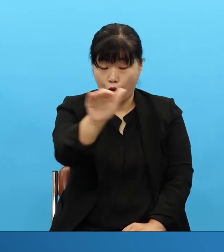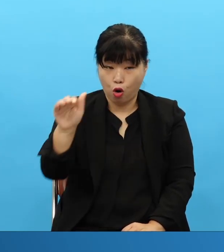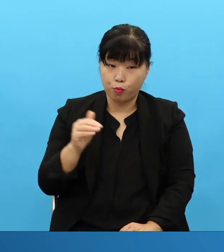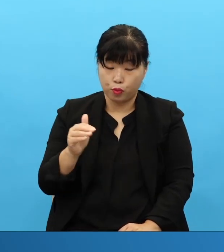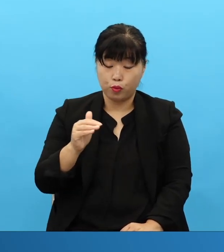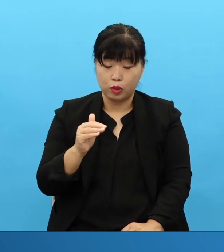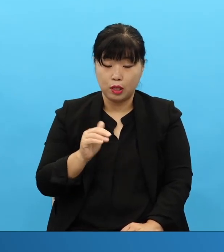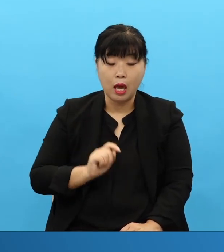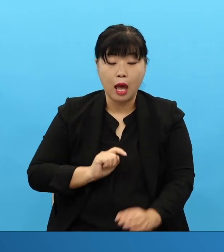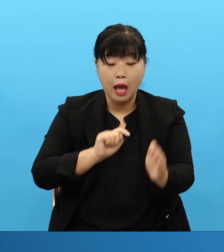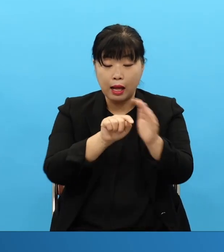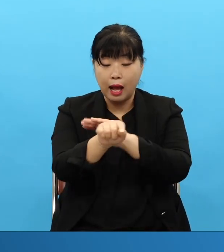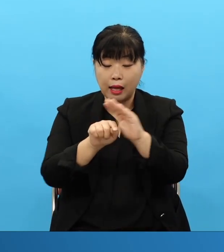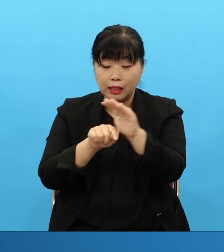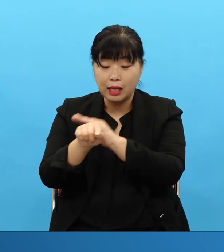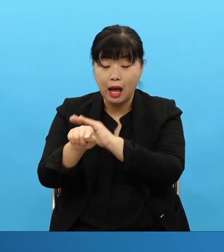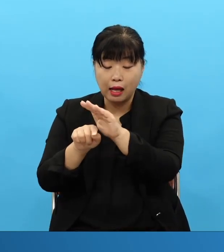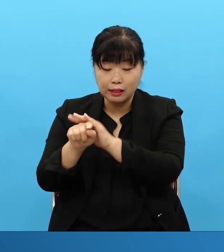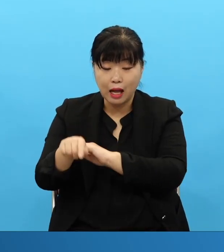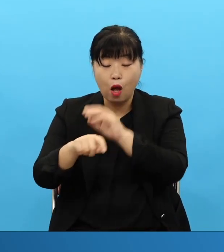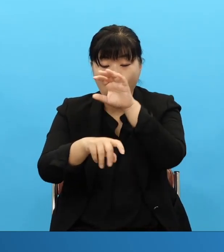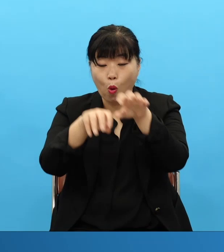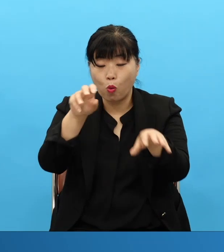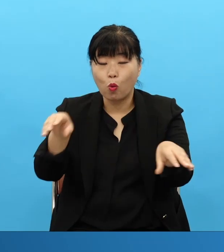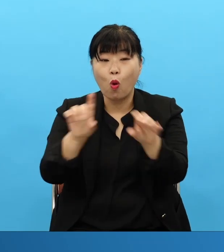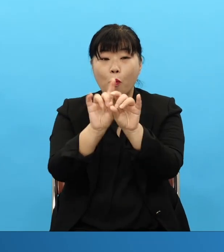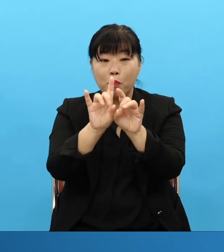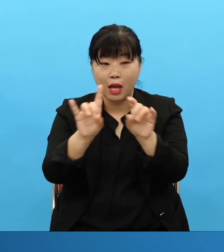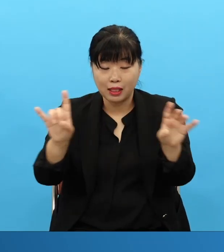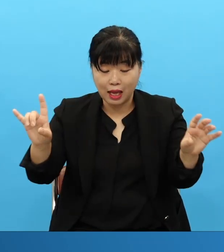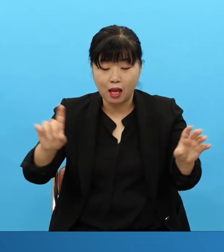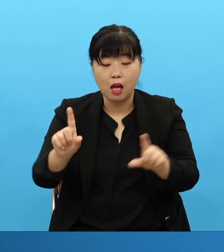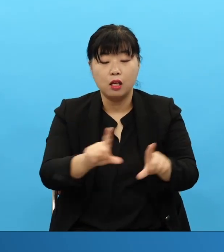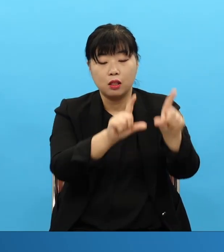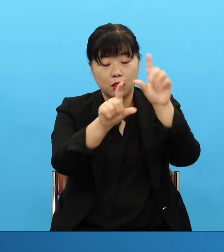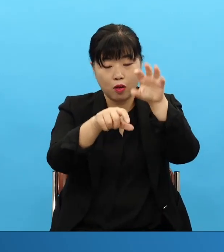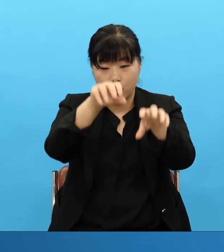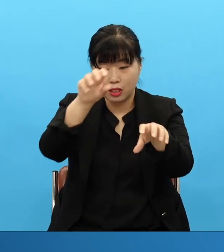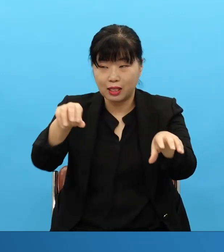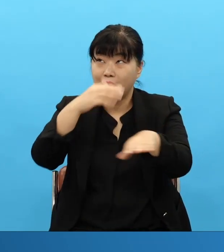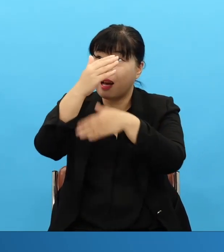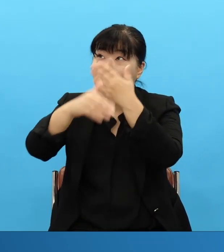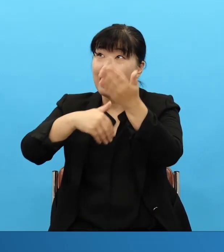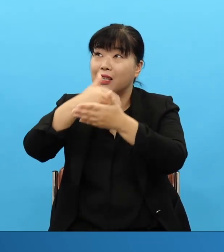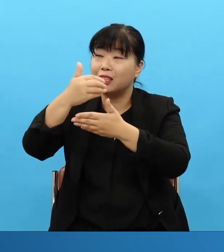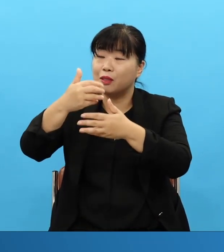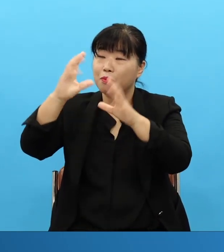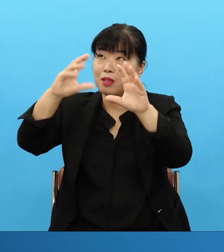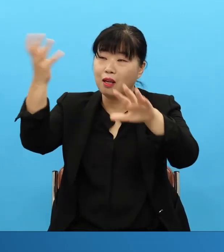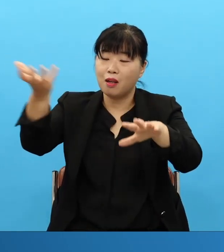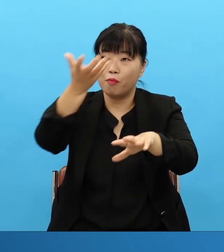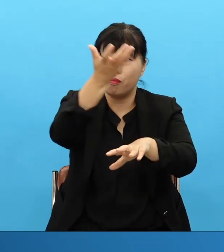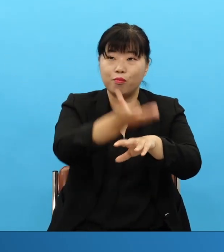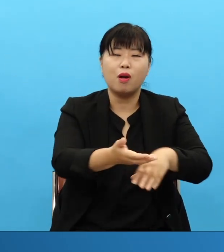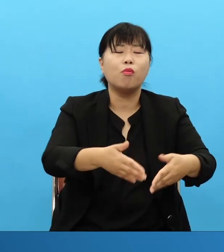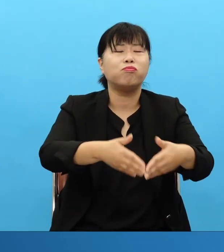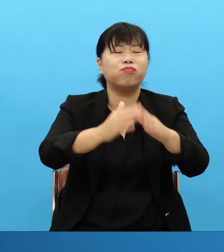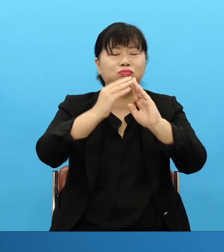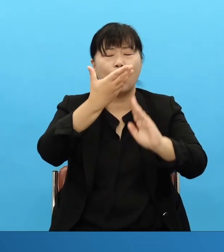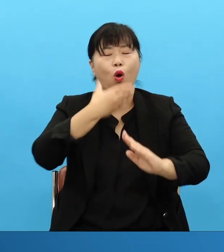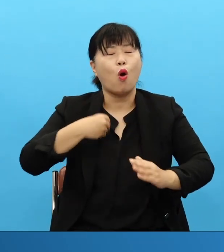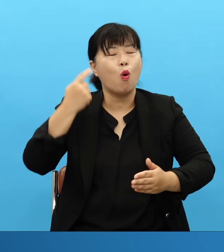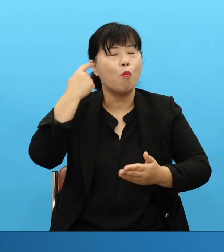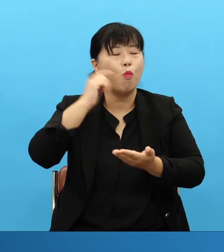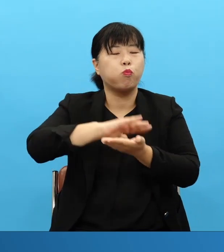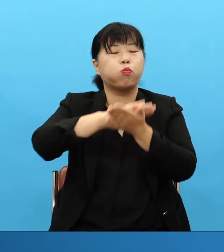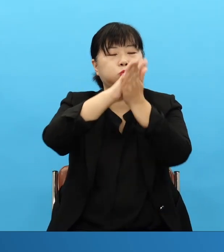현장이 하나님의 역사에 나는 성전이 되고 보좌가 되는 겁니다. And everywhere you go, we see that it becomes the field where God's throne